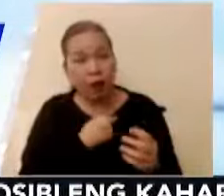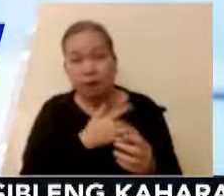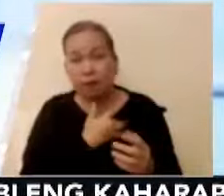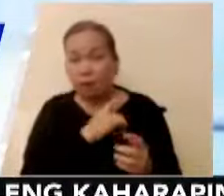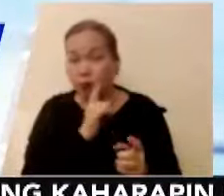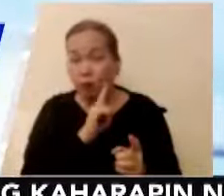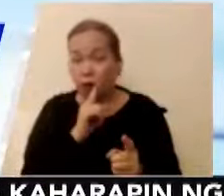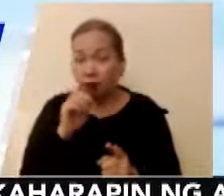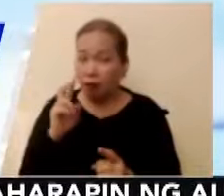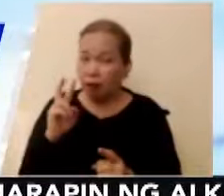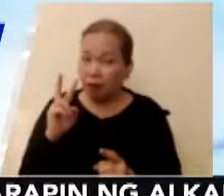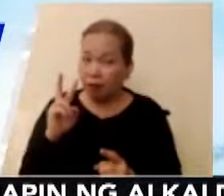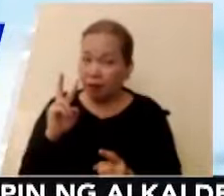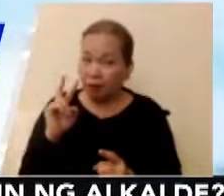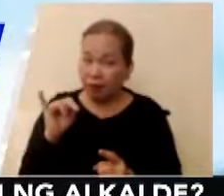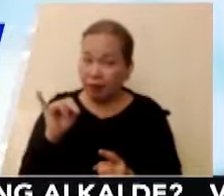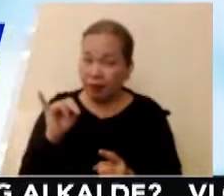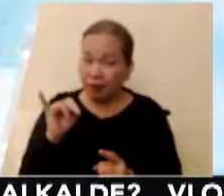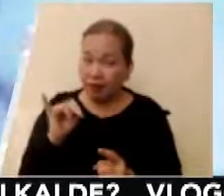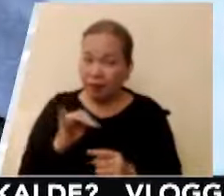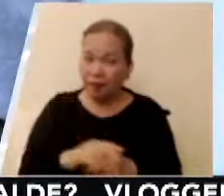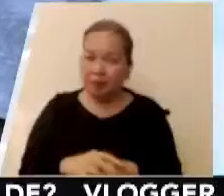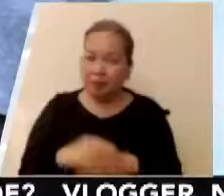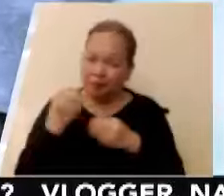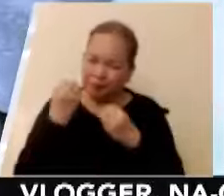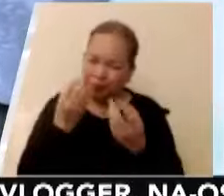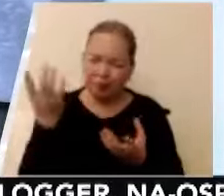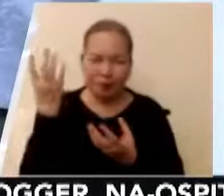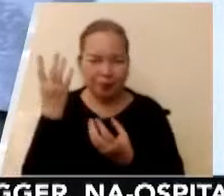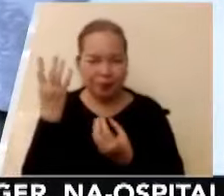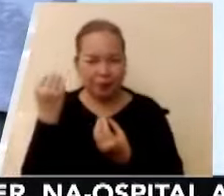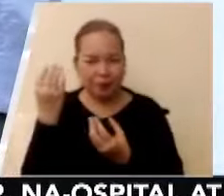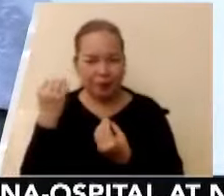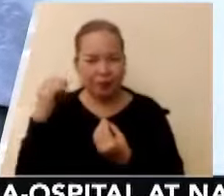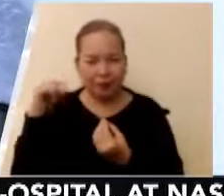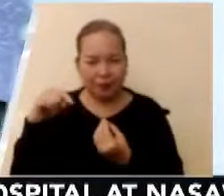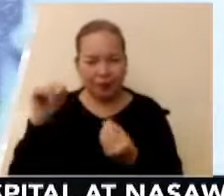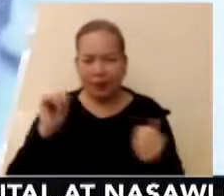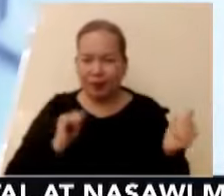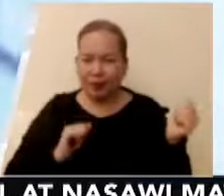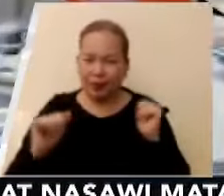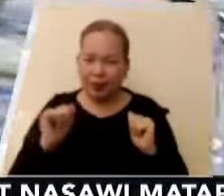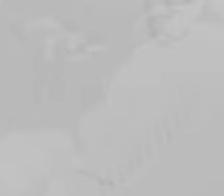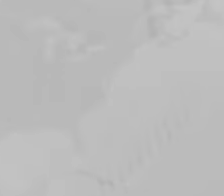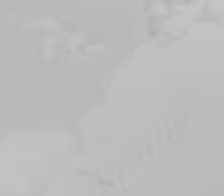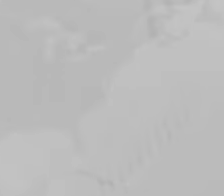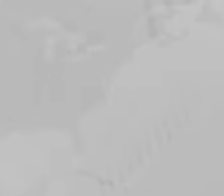Lars Santiago, updated sa Showbiz Happening.